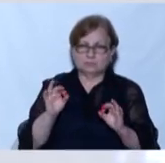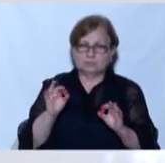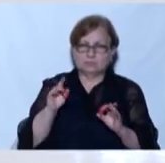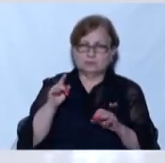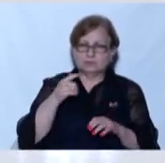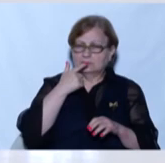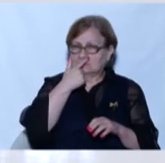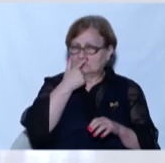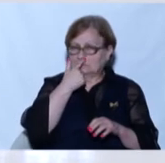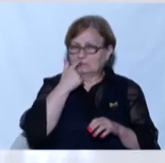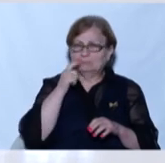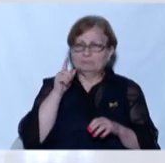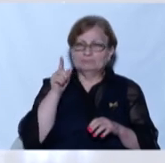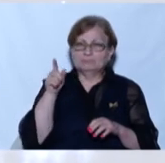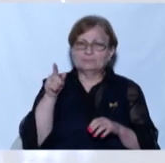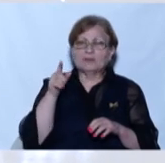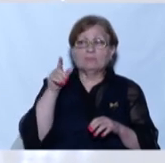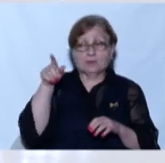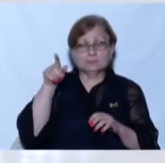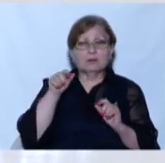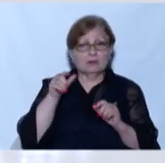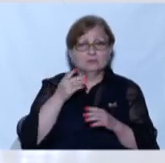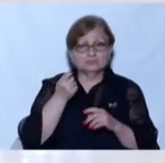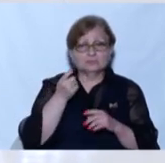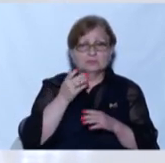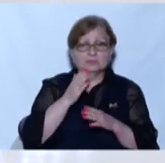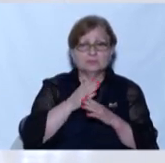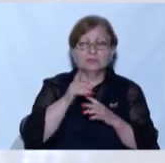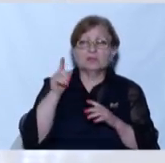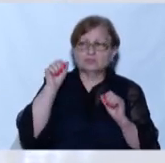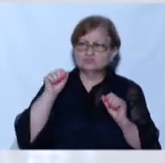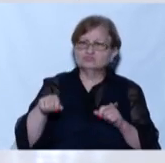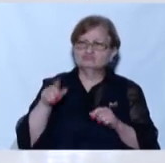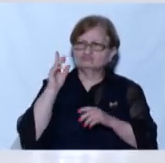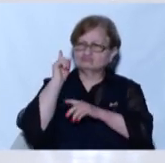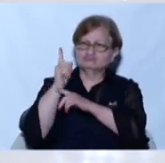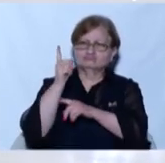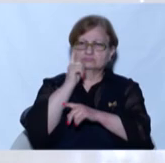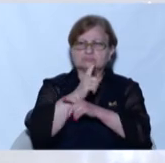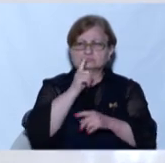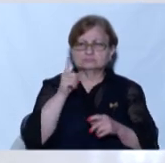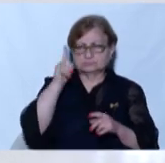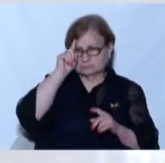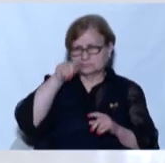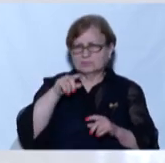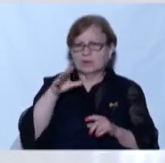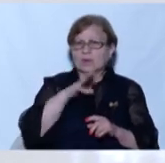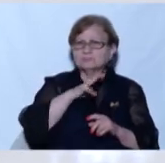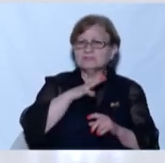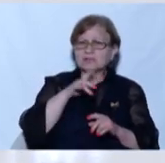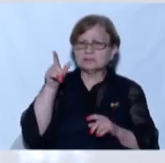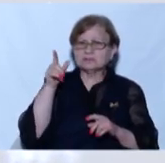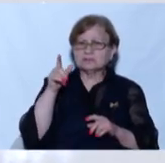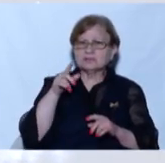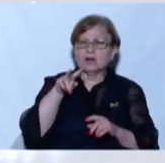შევდახავი იყო. თუცა ამავე დროს მათ აქვთ გარკვეულწილად ბევრ ამის განაგებებ და აი ცნობილი იყო მაგალითად აი ეს ფუფუნების თემა რო გავაგზავნოთ